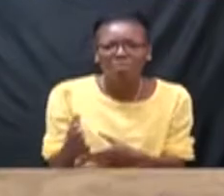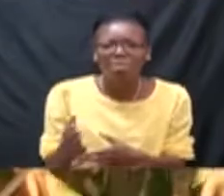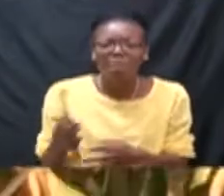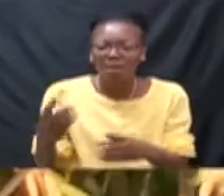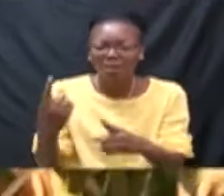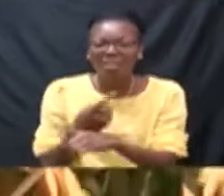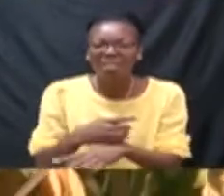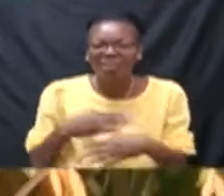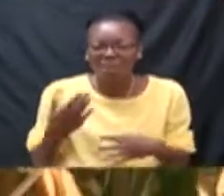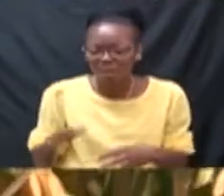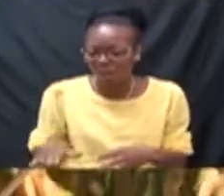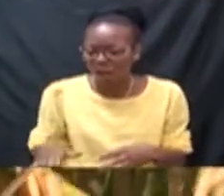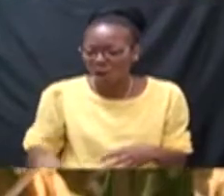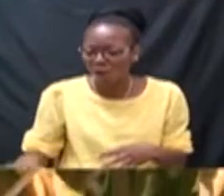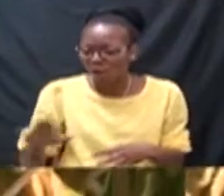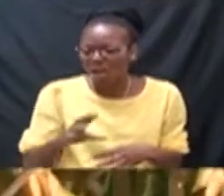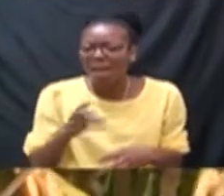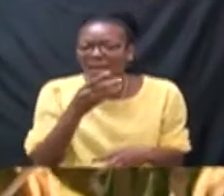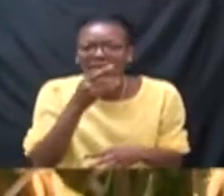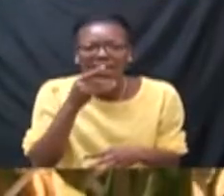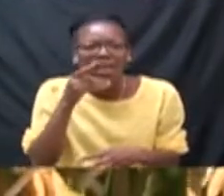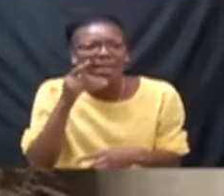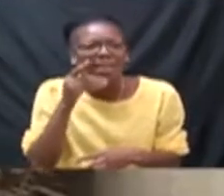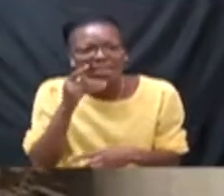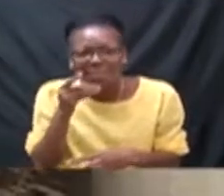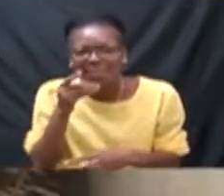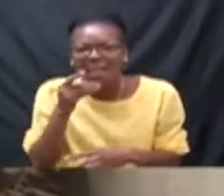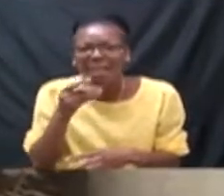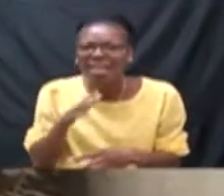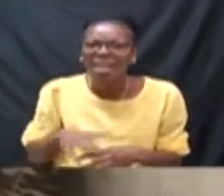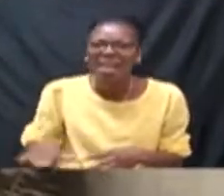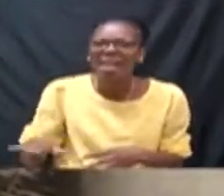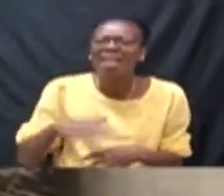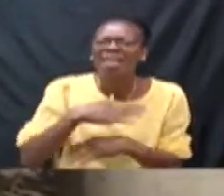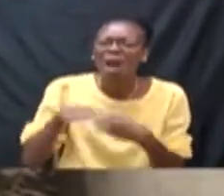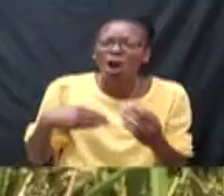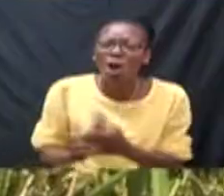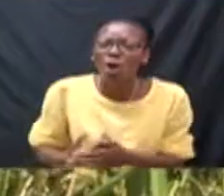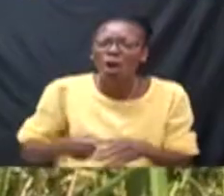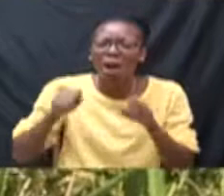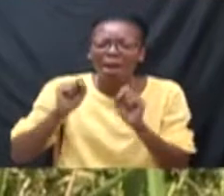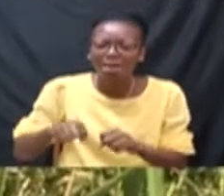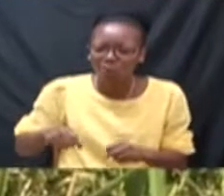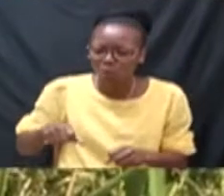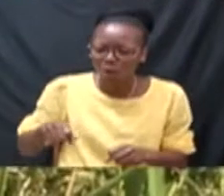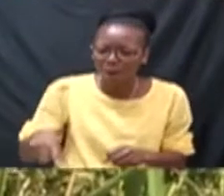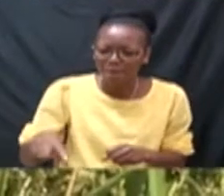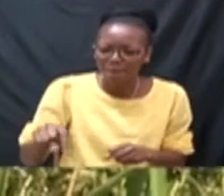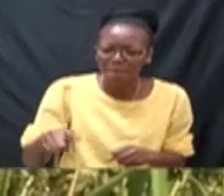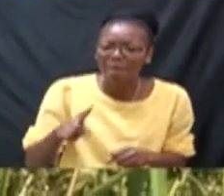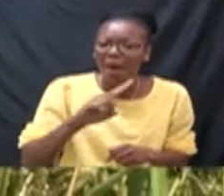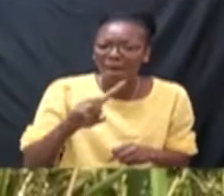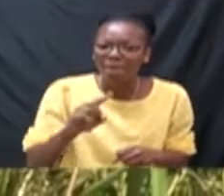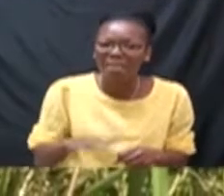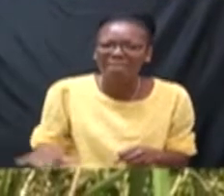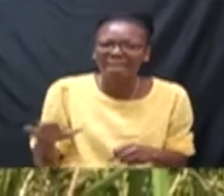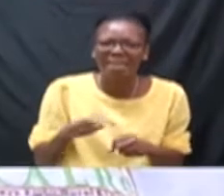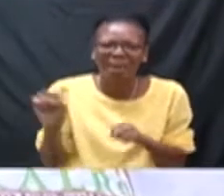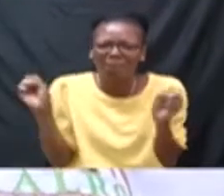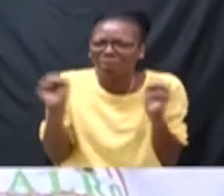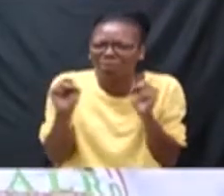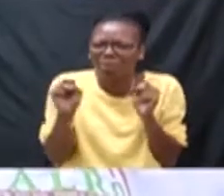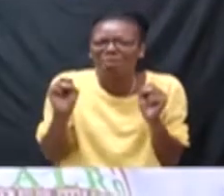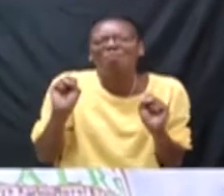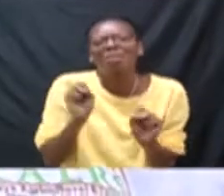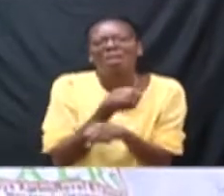wa majini, mpunga huu wa nchi kavu unaweza kuzwa pahali popote pale isipokuwa maeneo ya baridi. Okay, aina hii